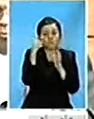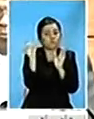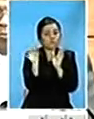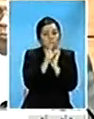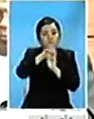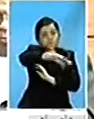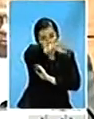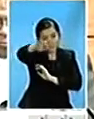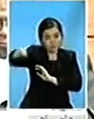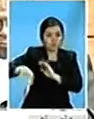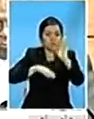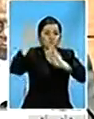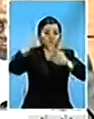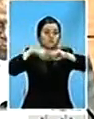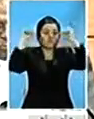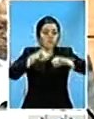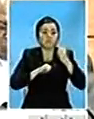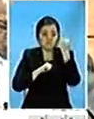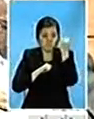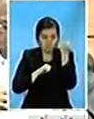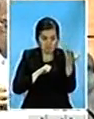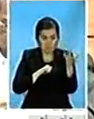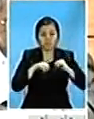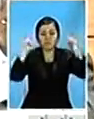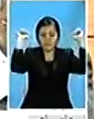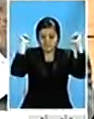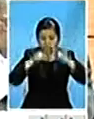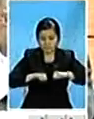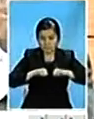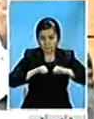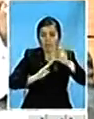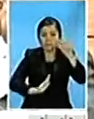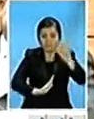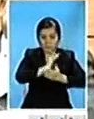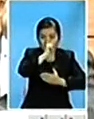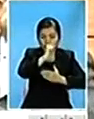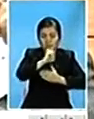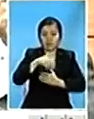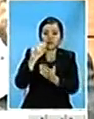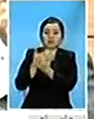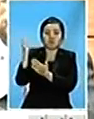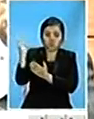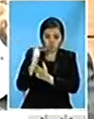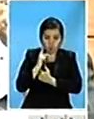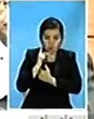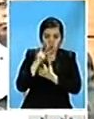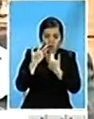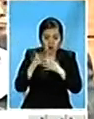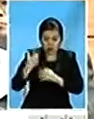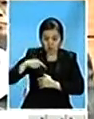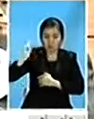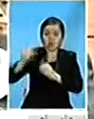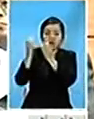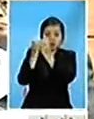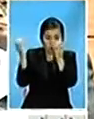าก็ด้วยอำนาจเสียงข้างมากอนุมัติการออกพรก.นั้นและเป็นสาเหตุที่ทางตุลาการรัฐธรรมนูญ